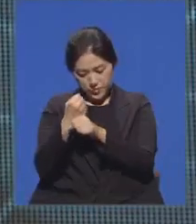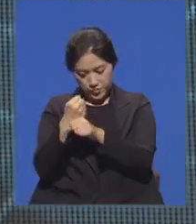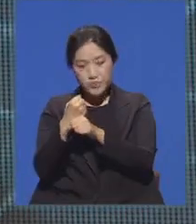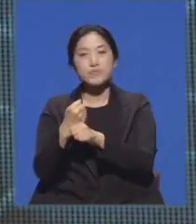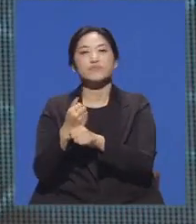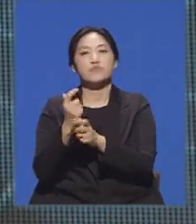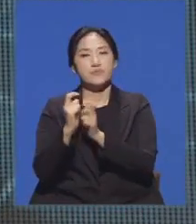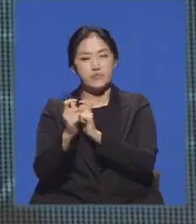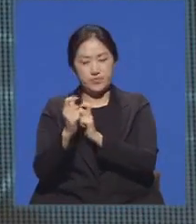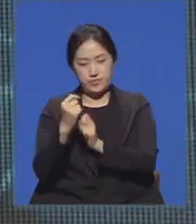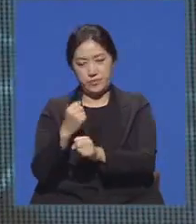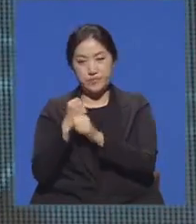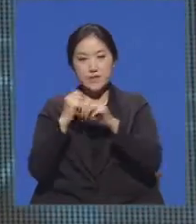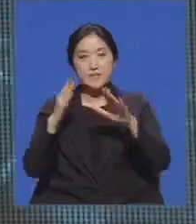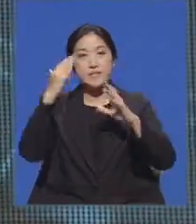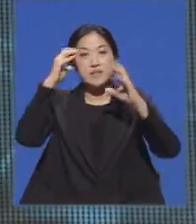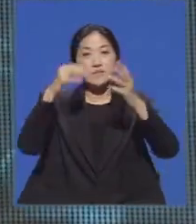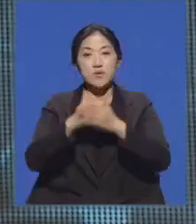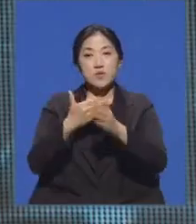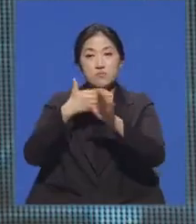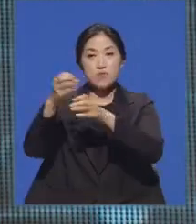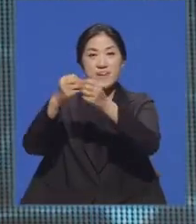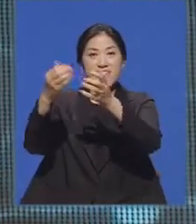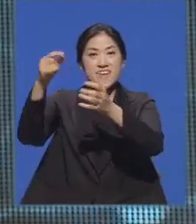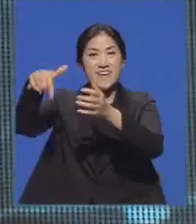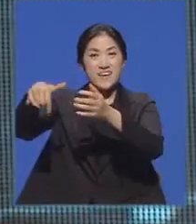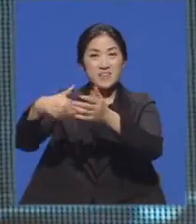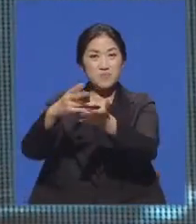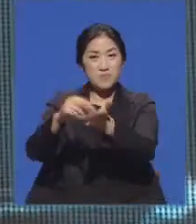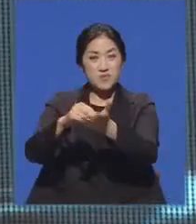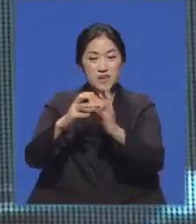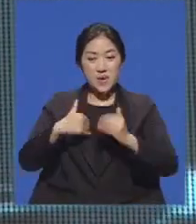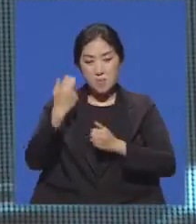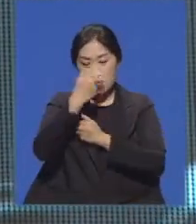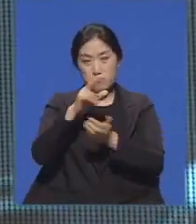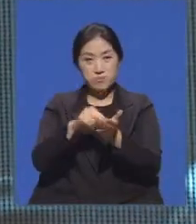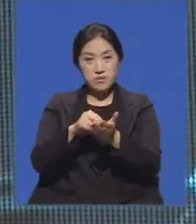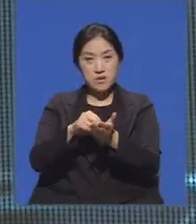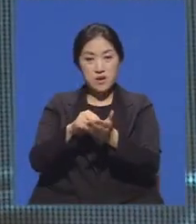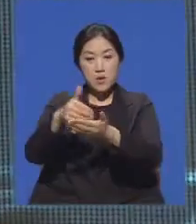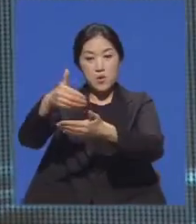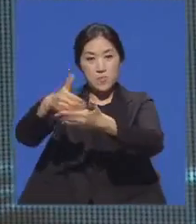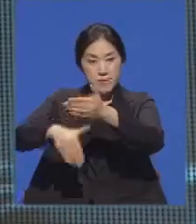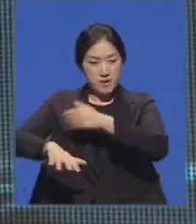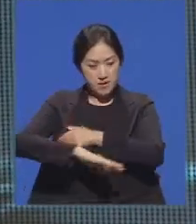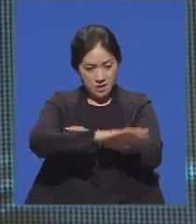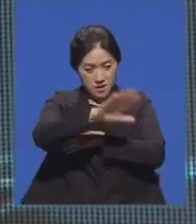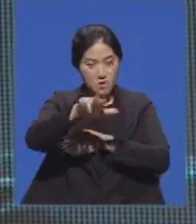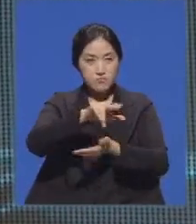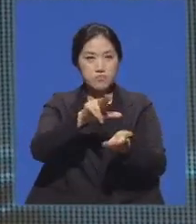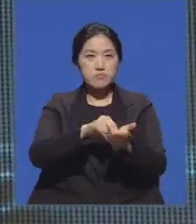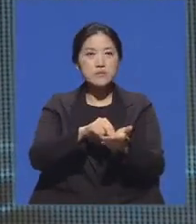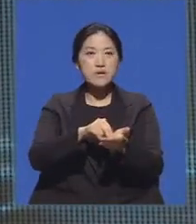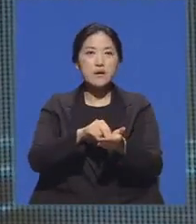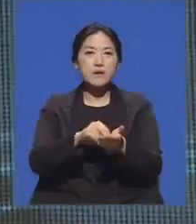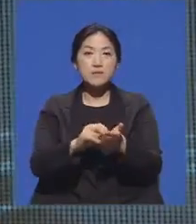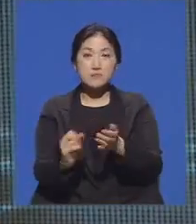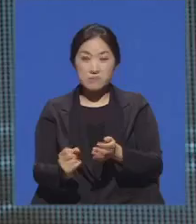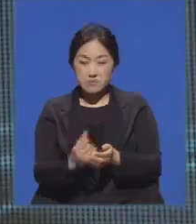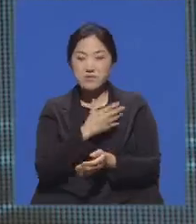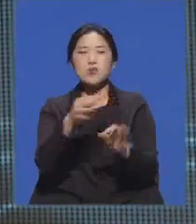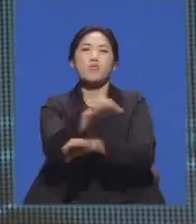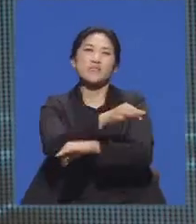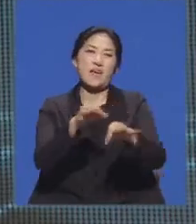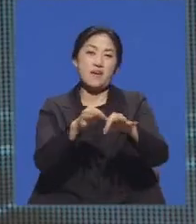지금 우리 대한민국이 북한 핵 문제, 이런 안보 문제 빼놓고는 저는 모든 문제는 경제다. 그리고